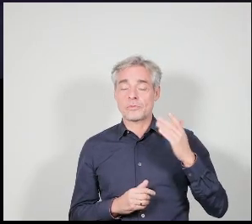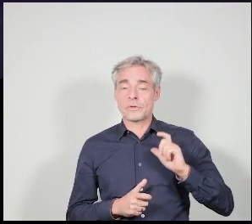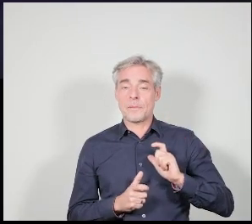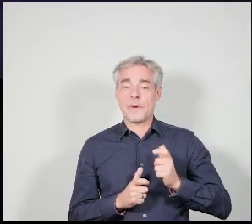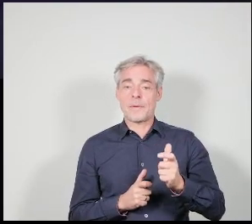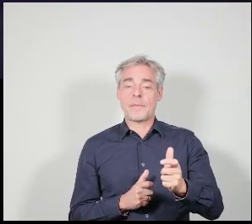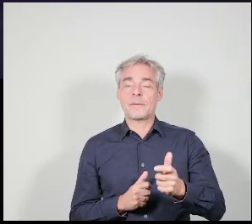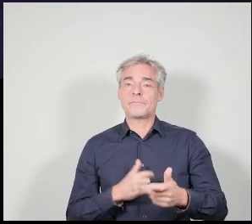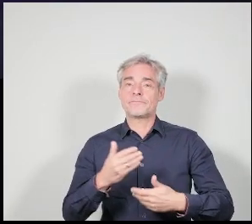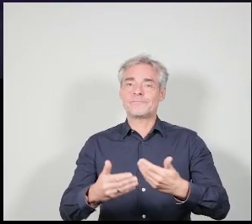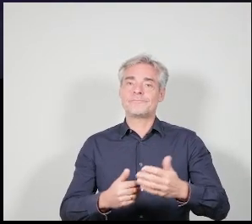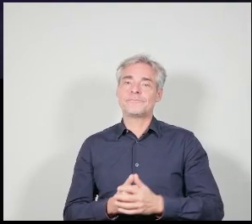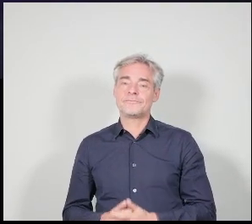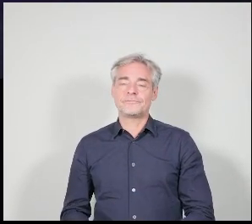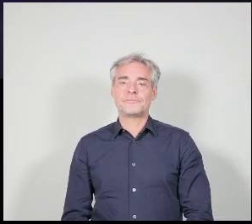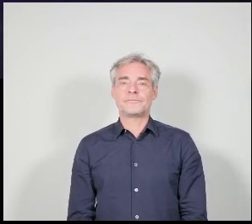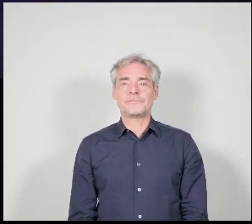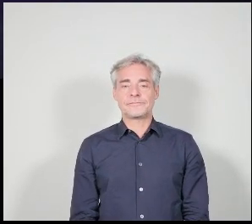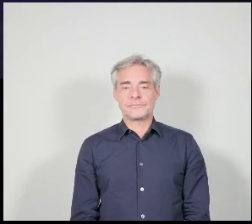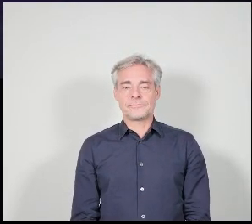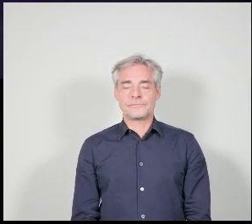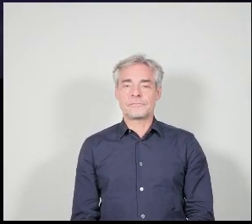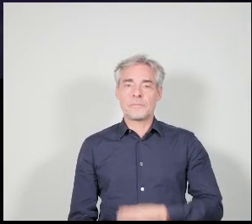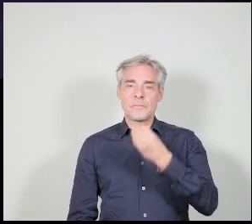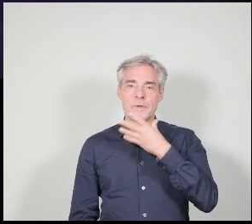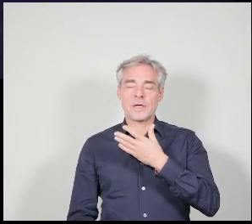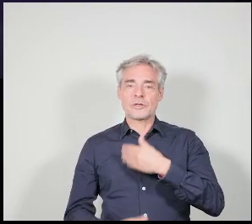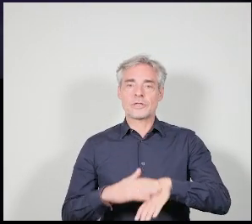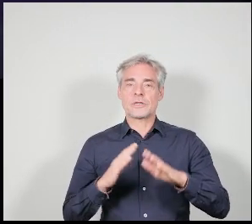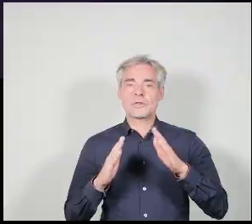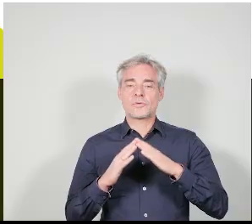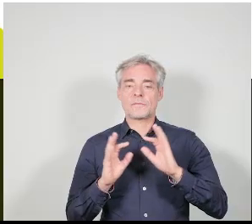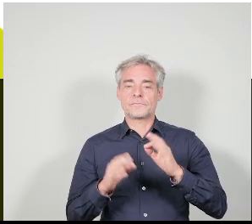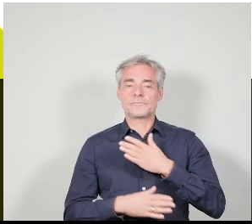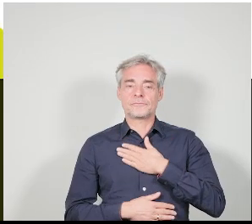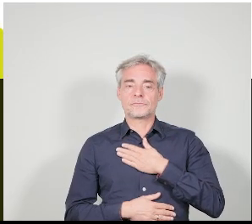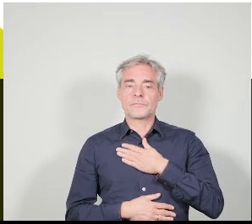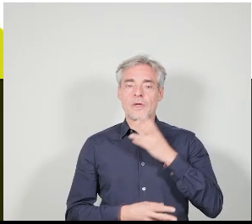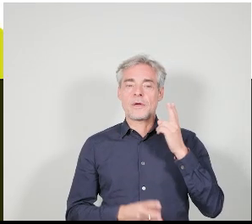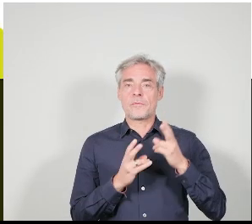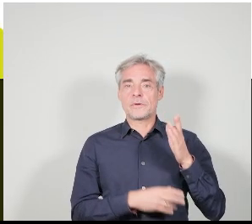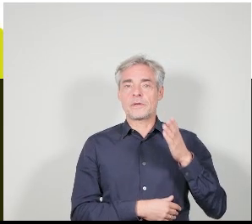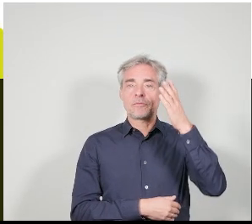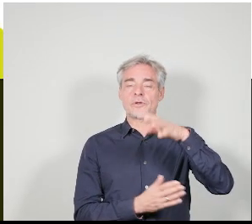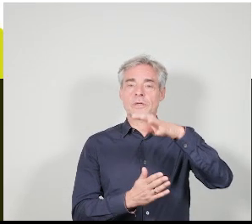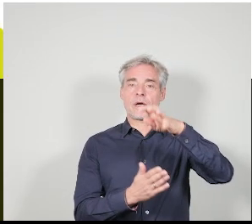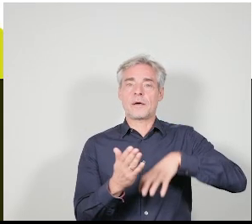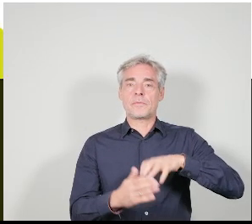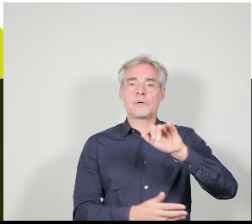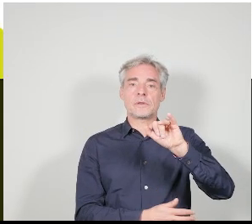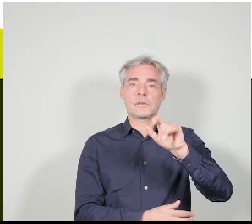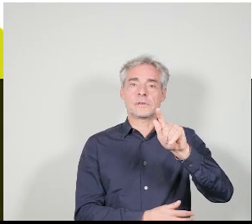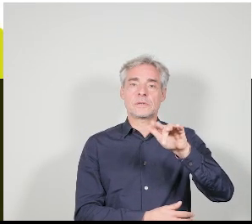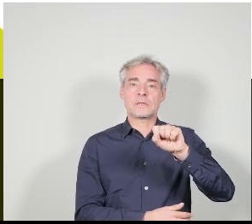du passage à l'enfance à la vie adulte, être bien chez soi, besoin de coordination quotidienne. On se dit peut-être que dans le prochain rapport EGAS ou dans celui-là, on